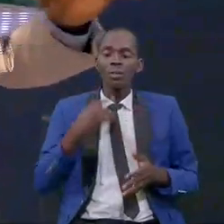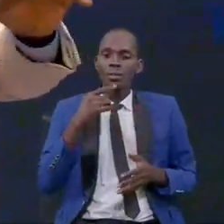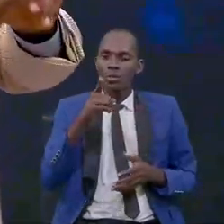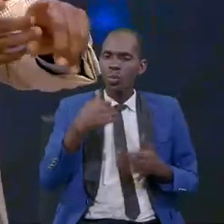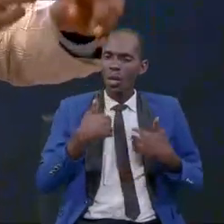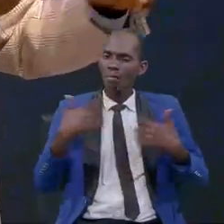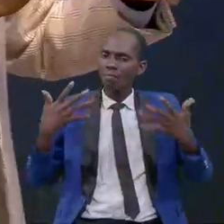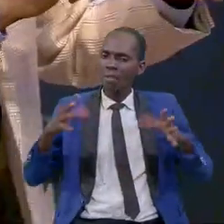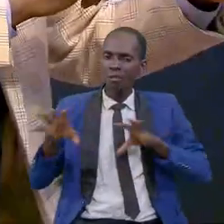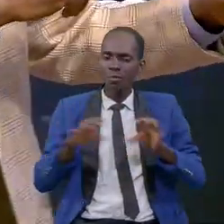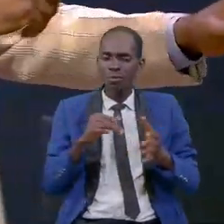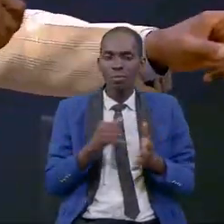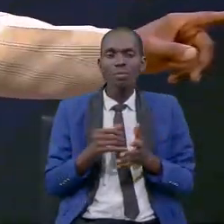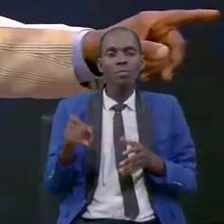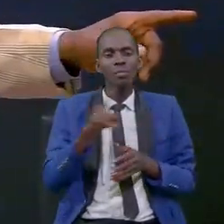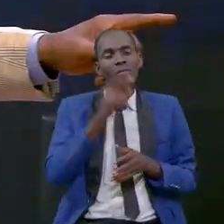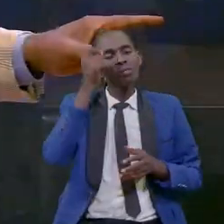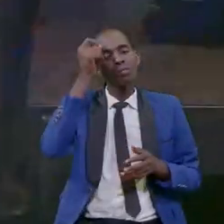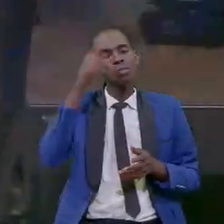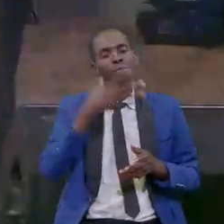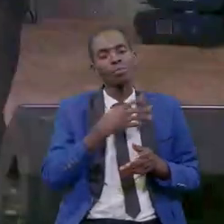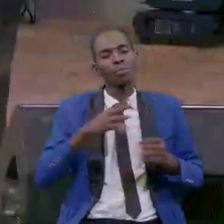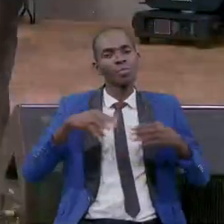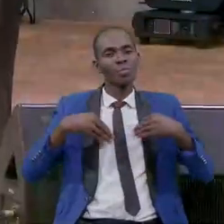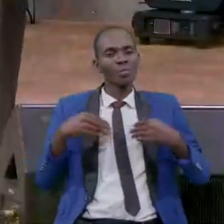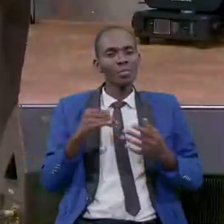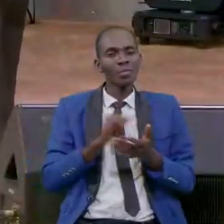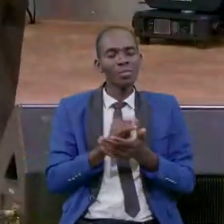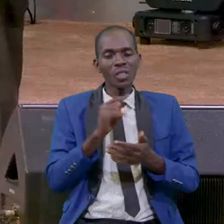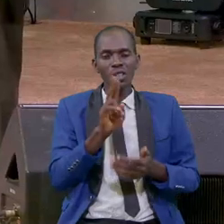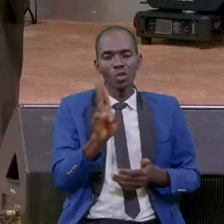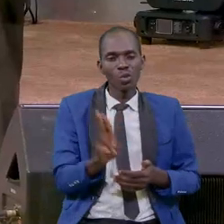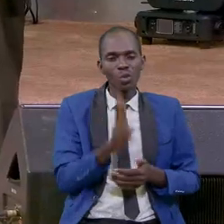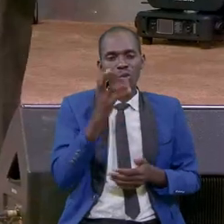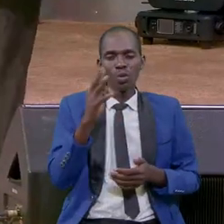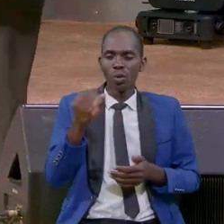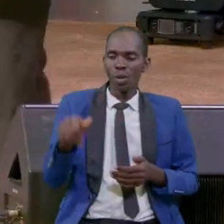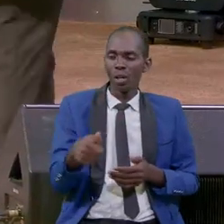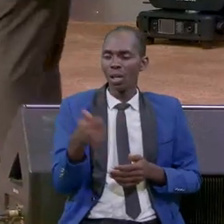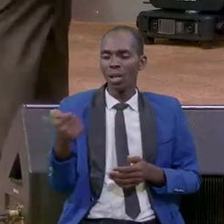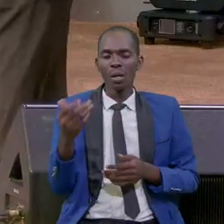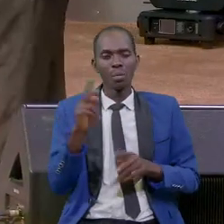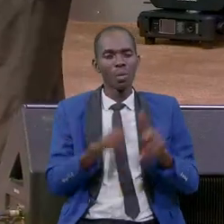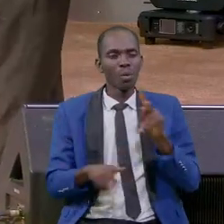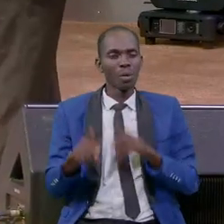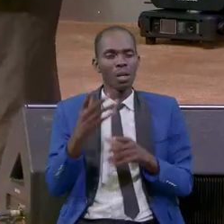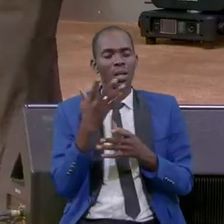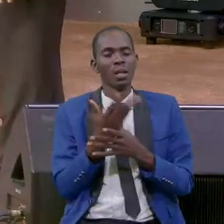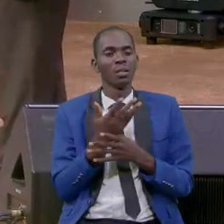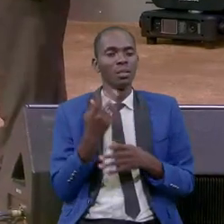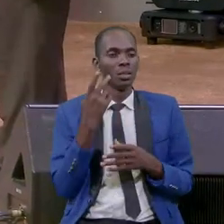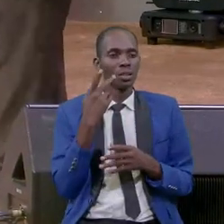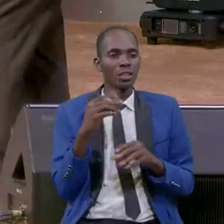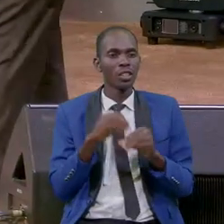compris, ils ont accepté qu'ils ont utilisé les autres, les mains des autres, mais ils étaient responsables de